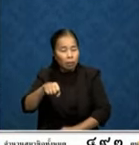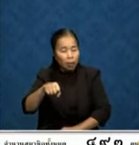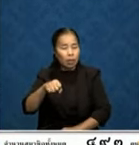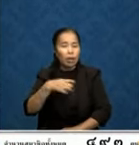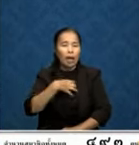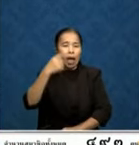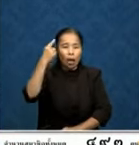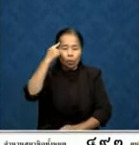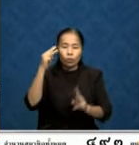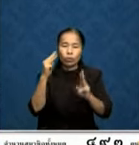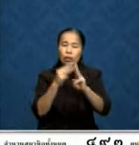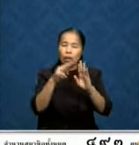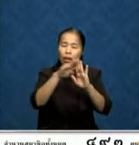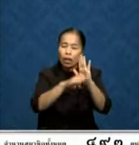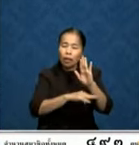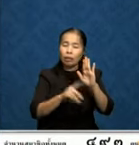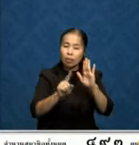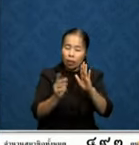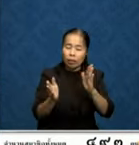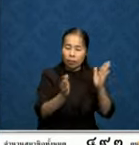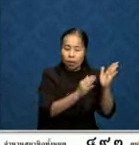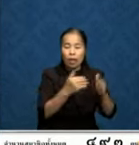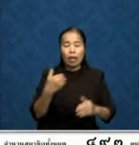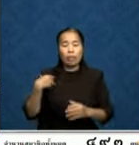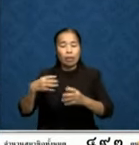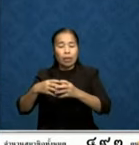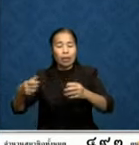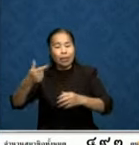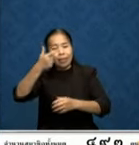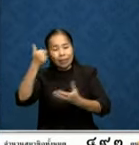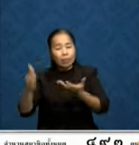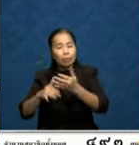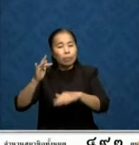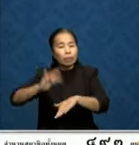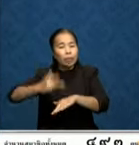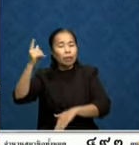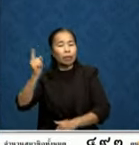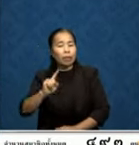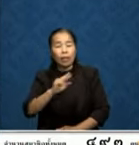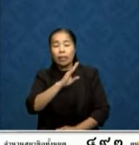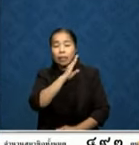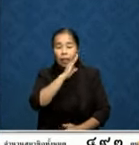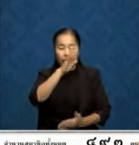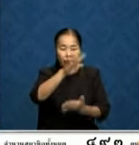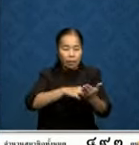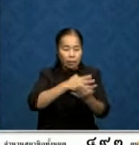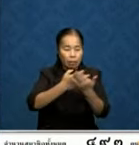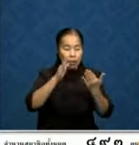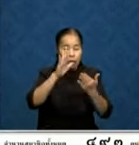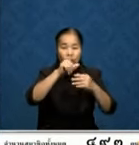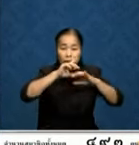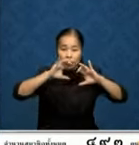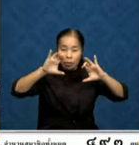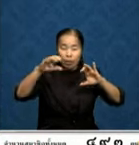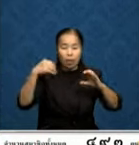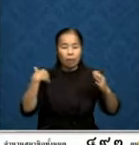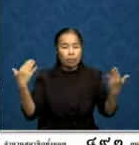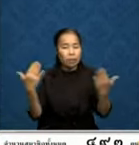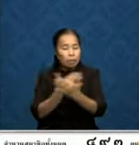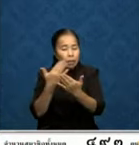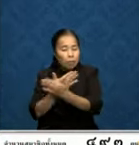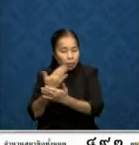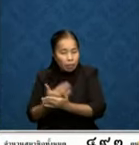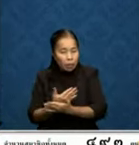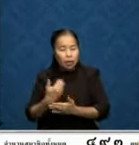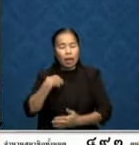นแท็กหรือคาร์บอนเครดิตผมก็อยากจะเข้าใจด้วยนะครับว่าถ้าในกรณีนโยบายของภาครัฐมีการเปลี่ยนแปลงไม่ว่าจะเป็นภาษีที่ดินภาษีนิ